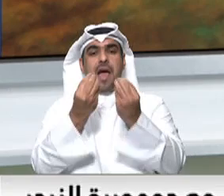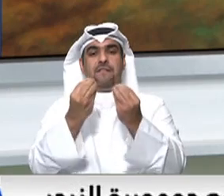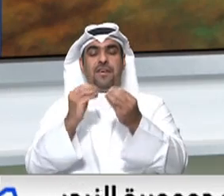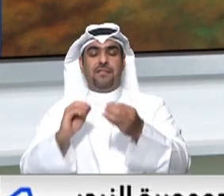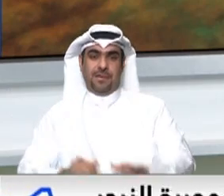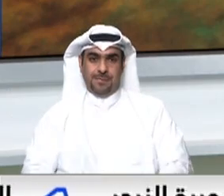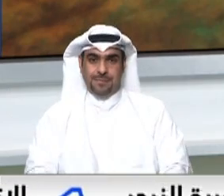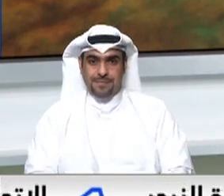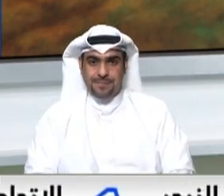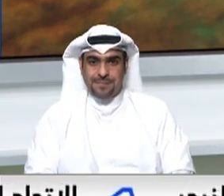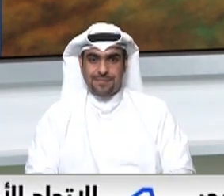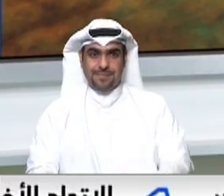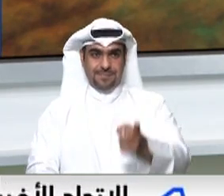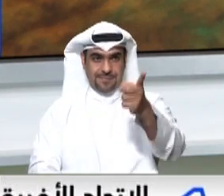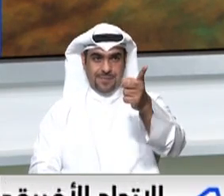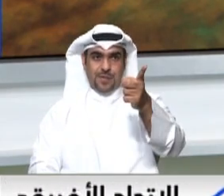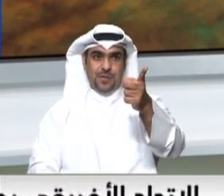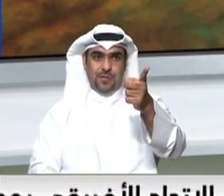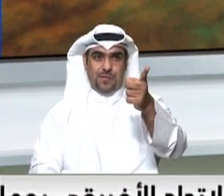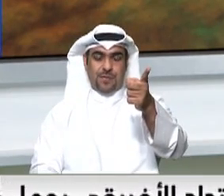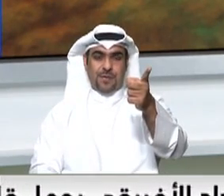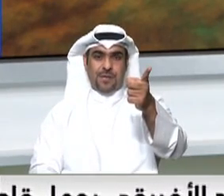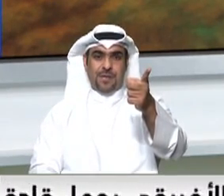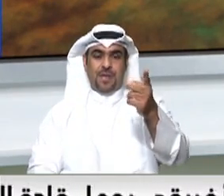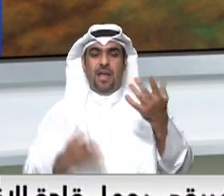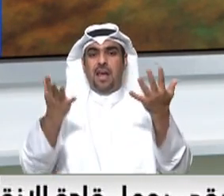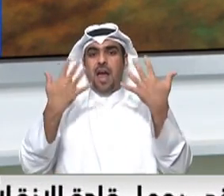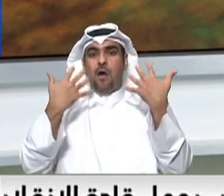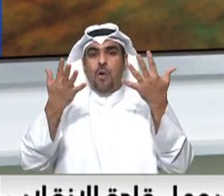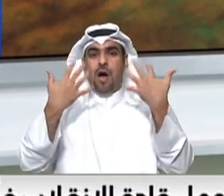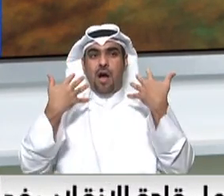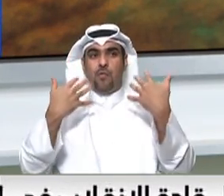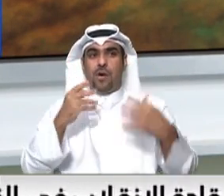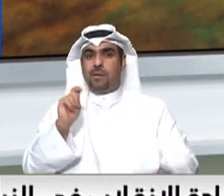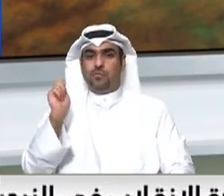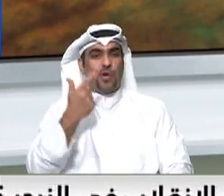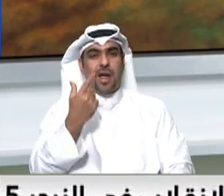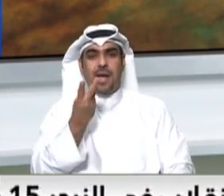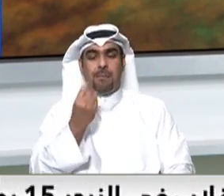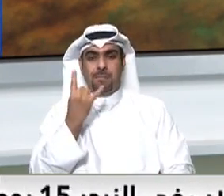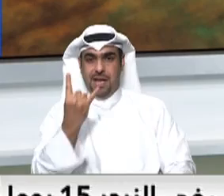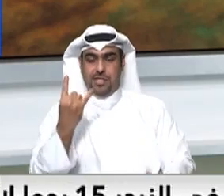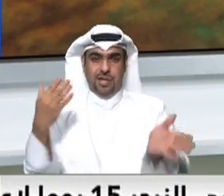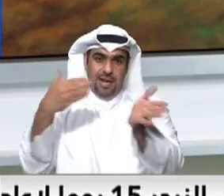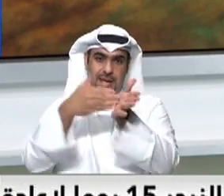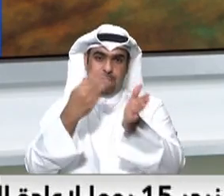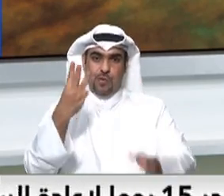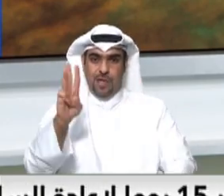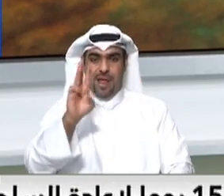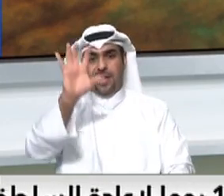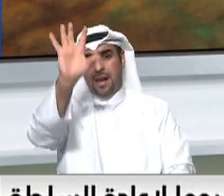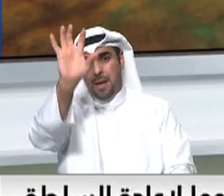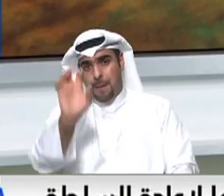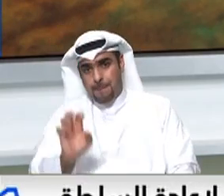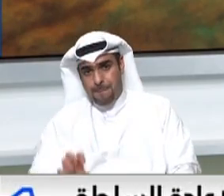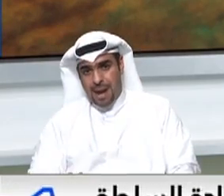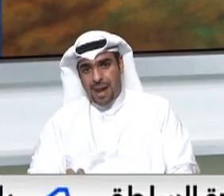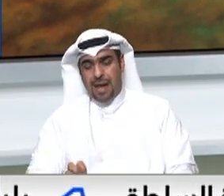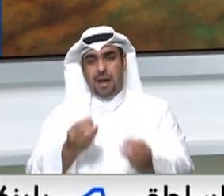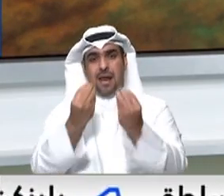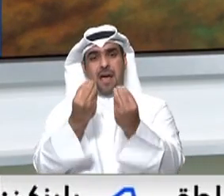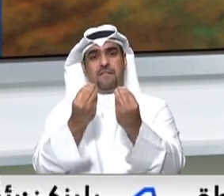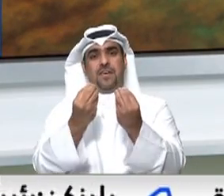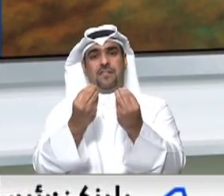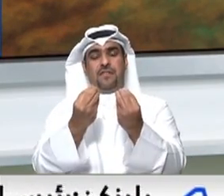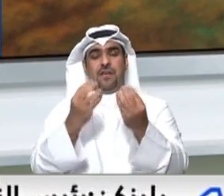سرعه الرياح راح تكون خلال النهار من عشره الى 35 كيلو متر في الساعه المساء ايضا راح تكون خفيفه الى معتدله من